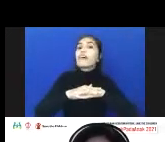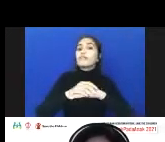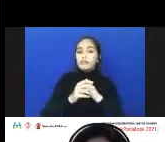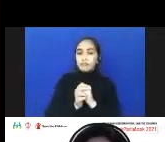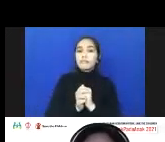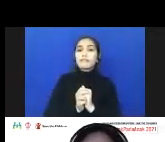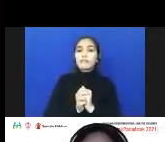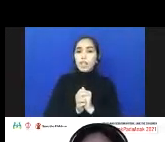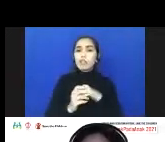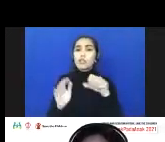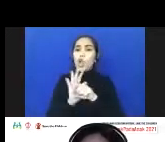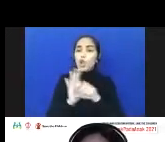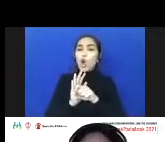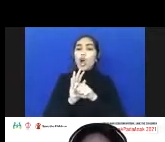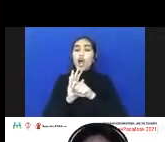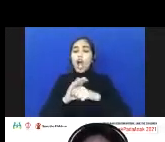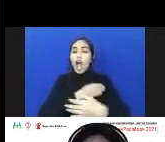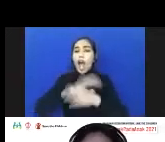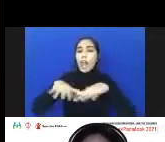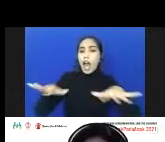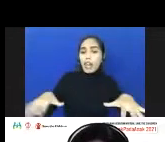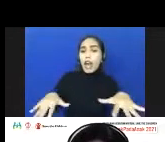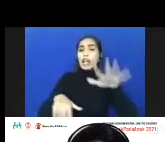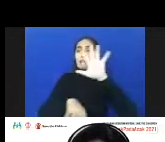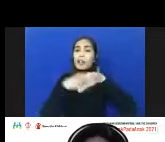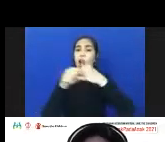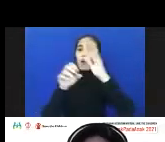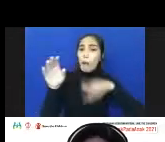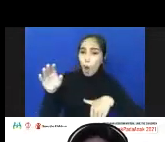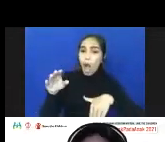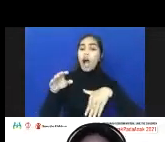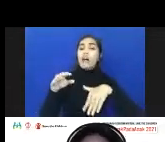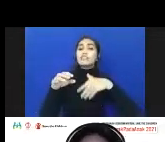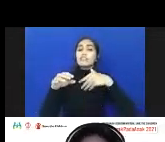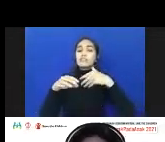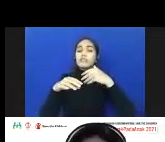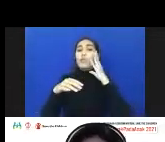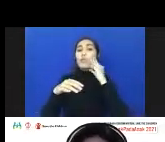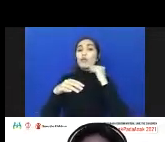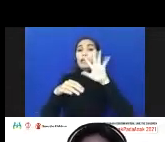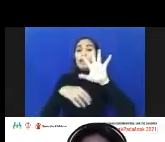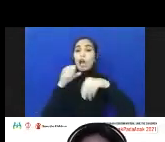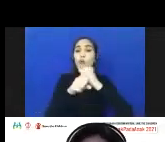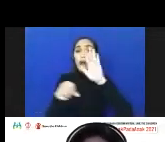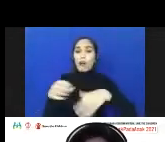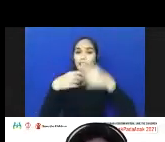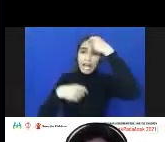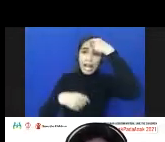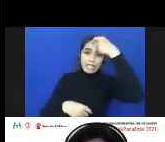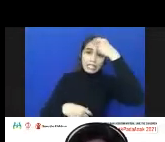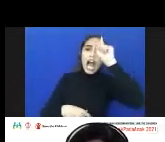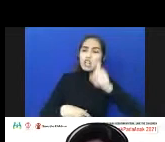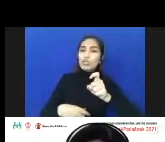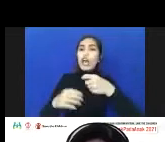balita sakit menggunakan standar MTBS. Artinya kalau SPM-nya ini harus menggunakan